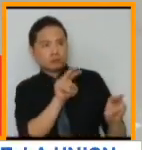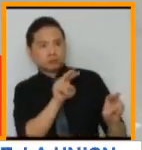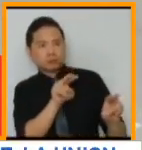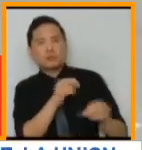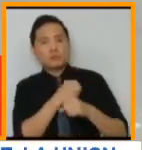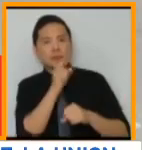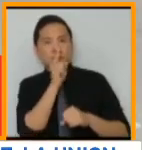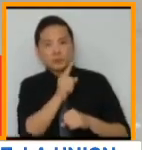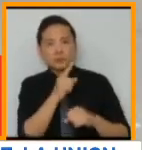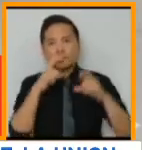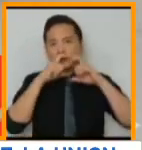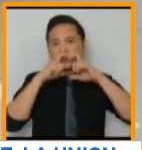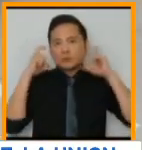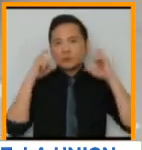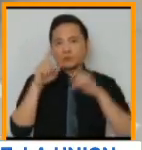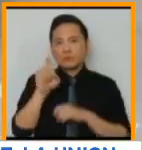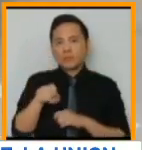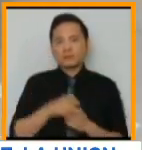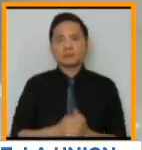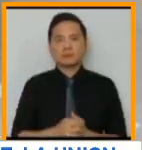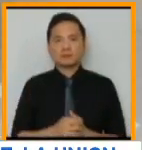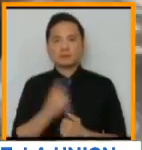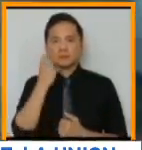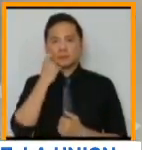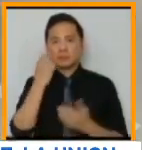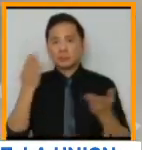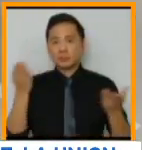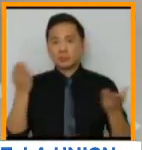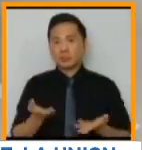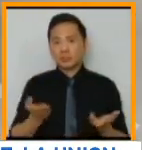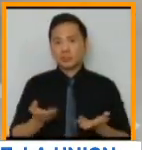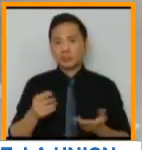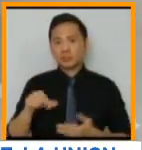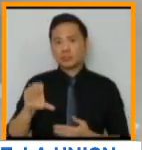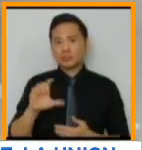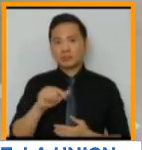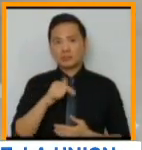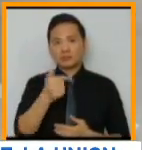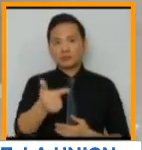protocols. Ito ang latest mula rito sa Quezon City. Balik sa'yo, Igan. Maraming salamat, Bam Alegre.